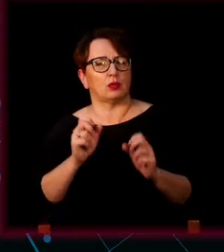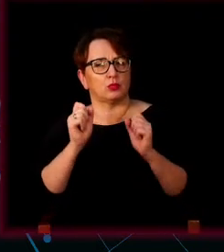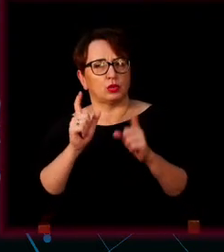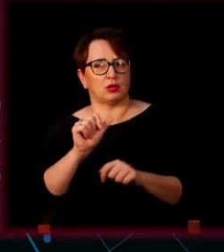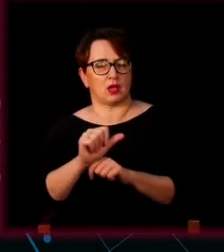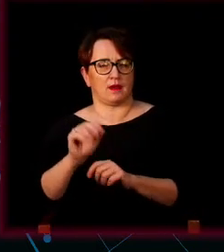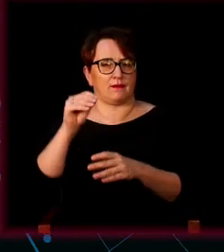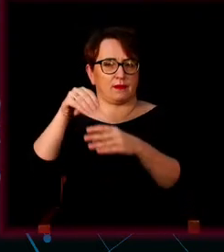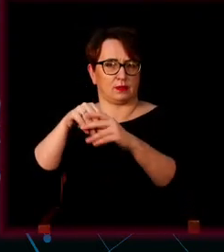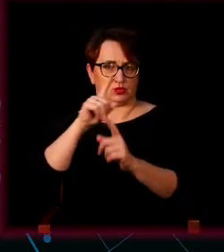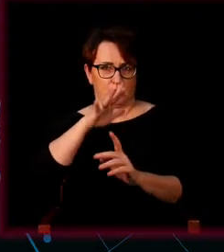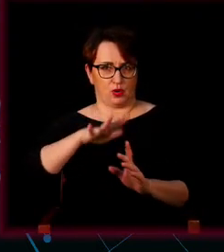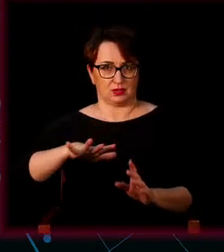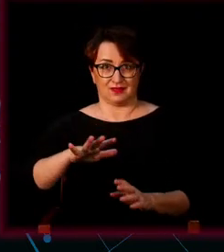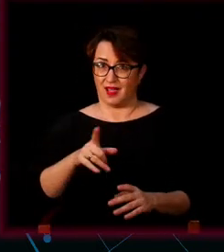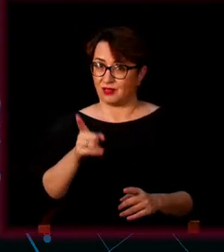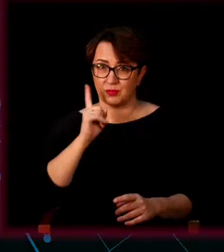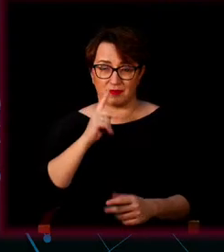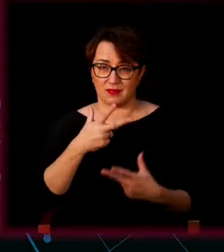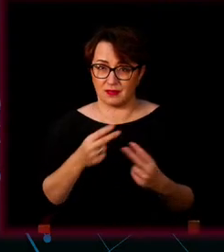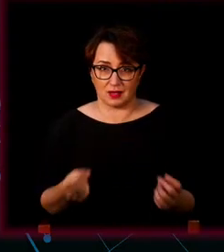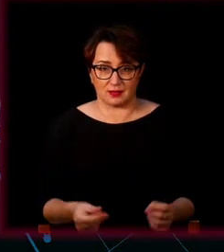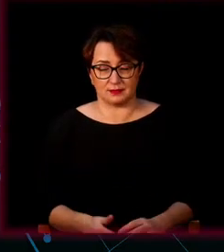funkcjonuje w tym społeczeństwie.